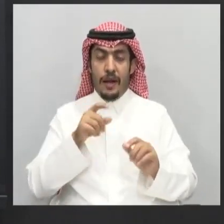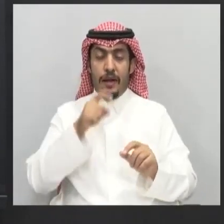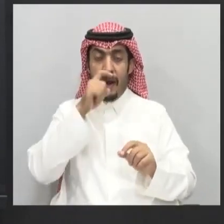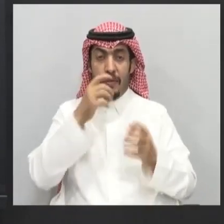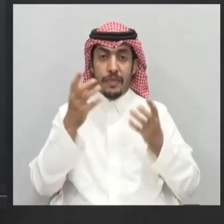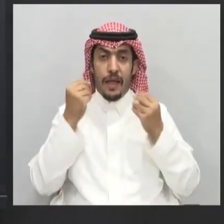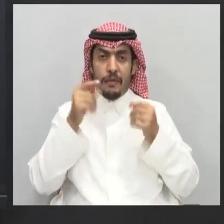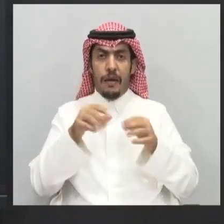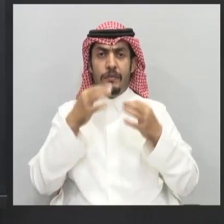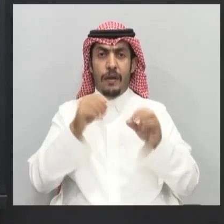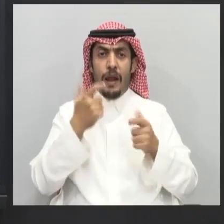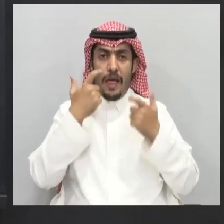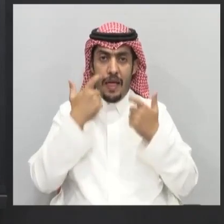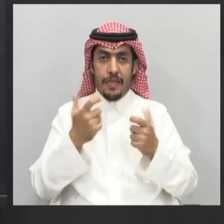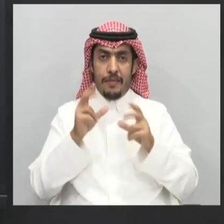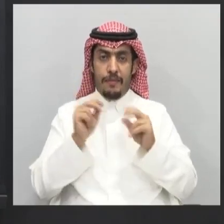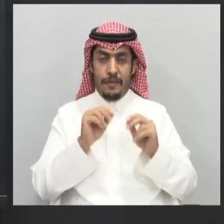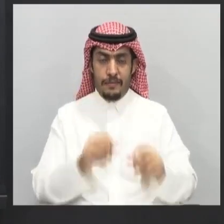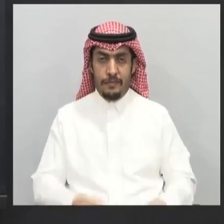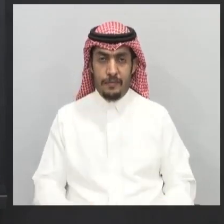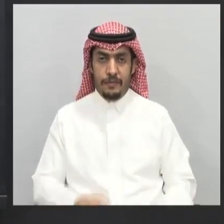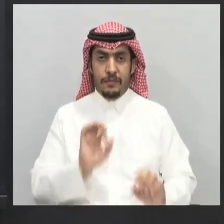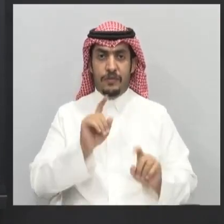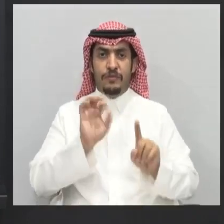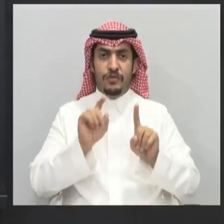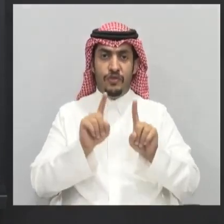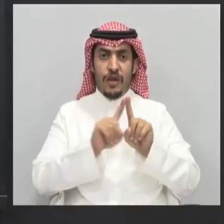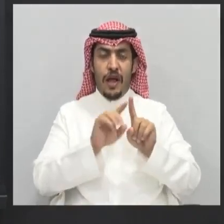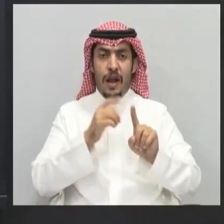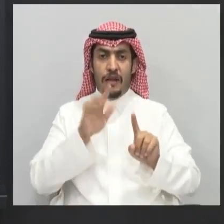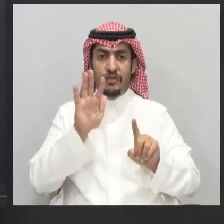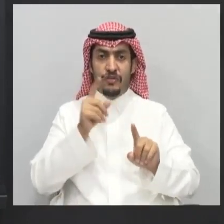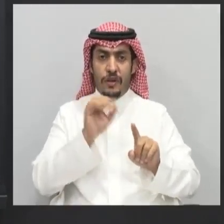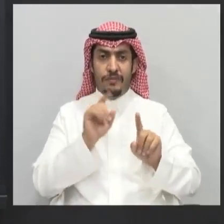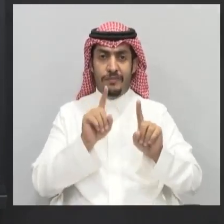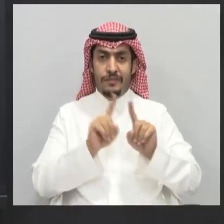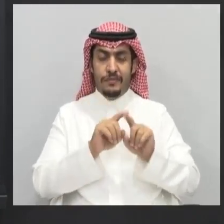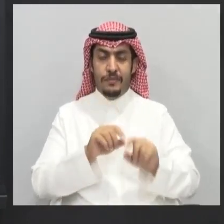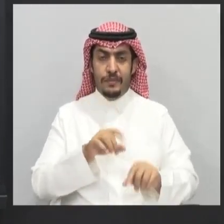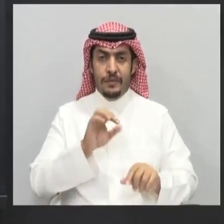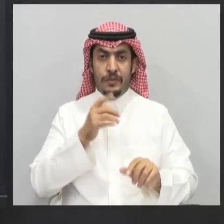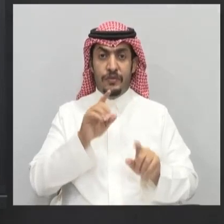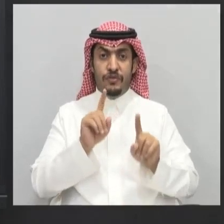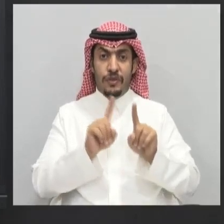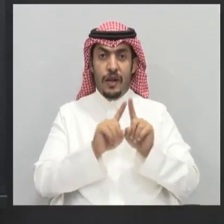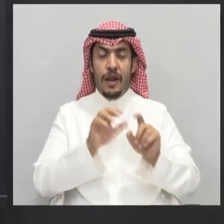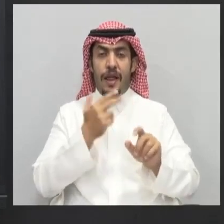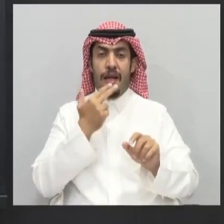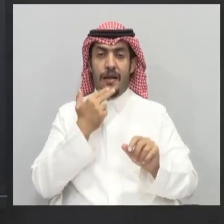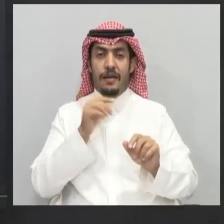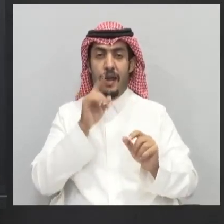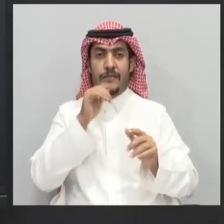نتعلم الاشياء التي نحذر منها عرفت الشر لا للشر ولكن لتوقيه ومن لا يعرف الشر من الخير